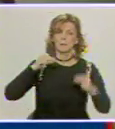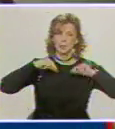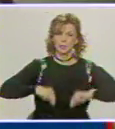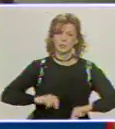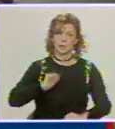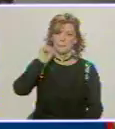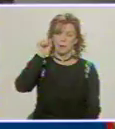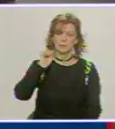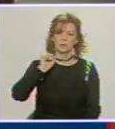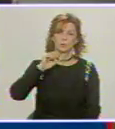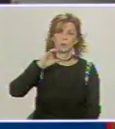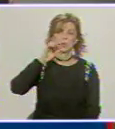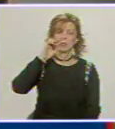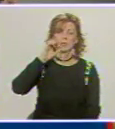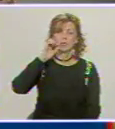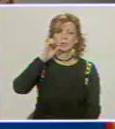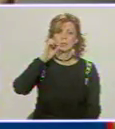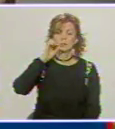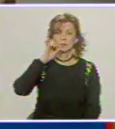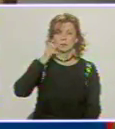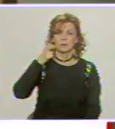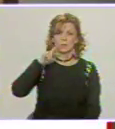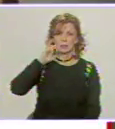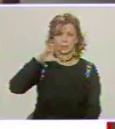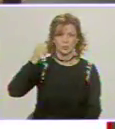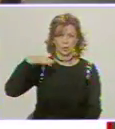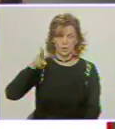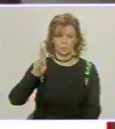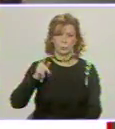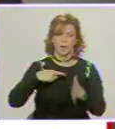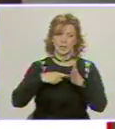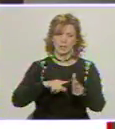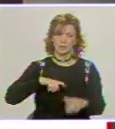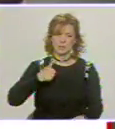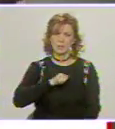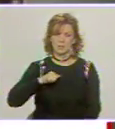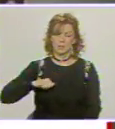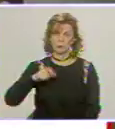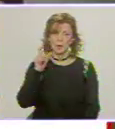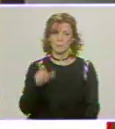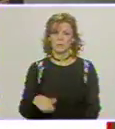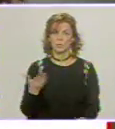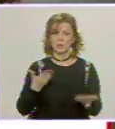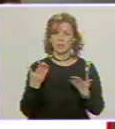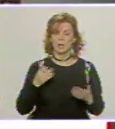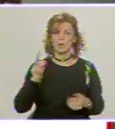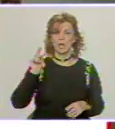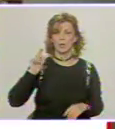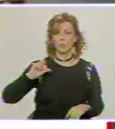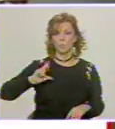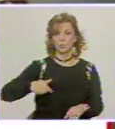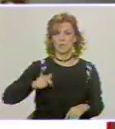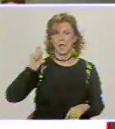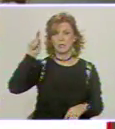partidului nostru, a dovedit și dovedește în continuare că este singura persoană care ar putea să fie președintele